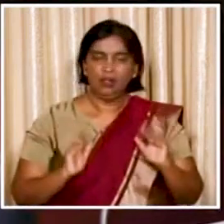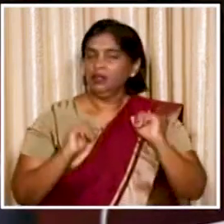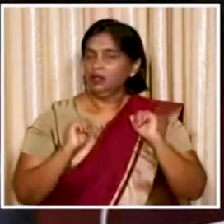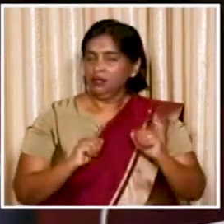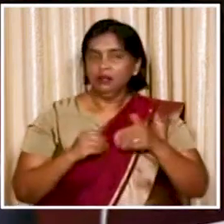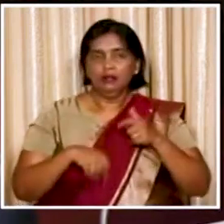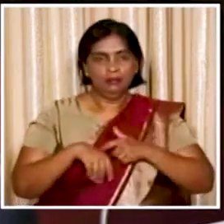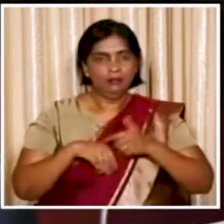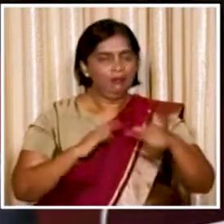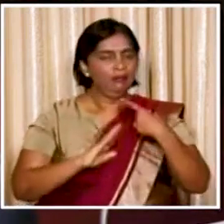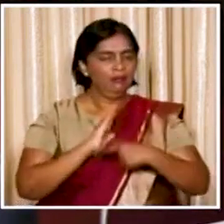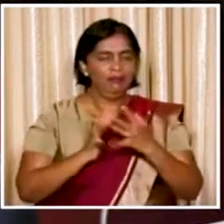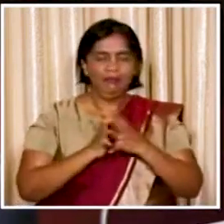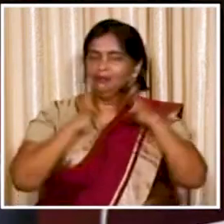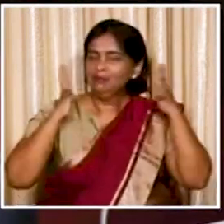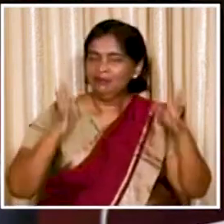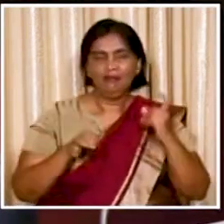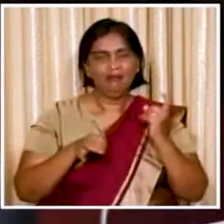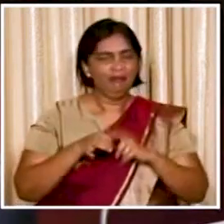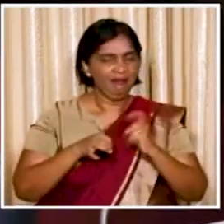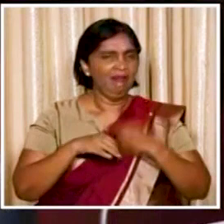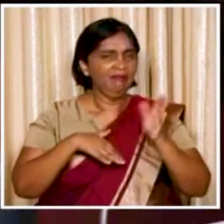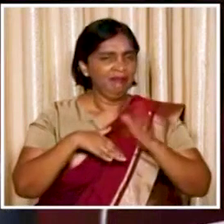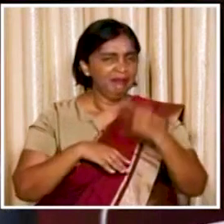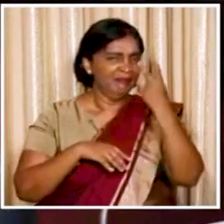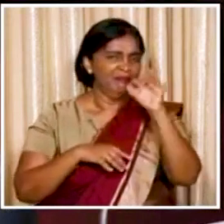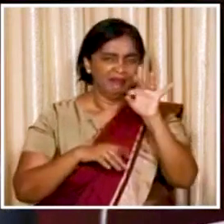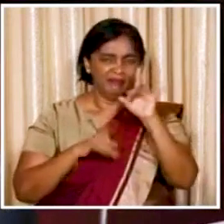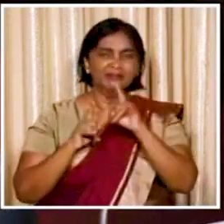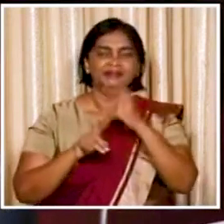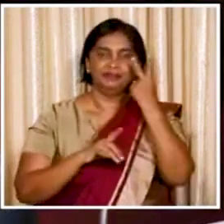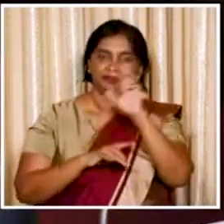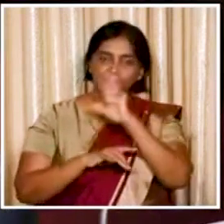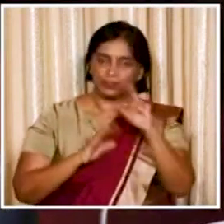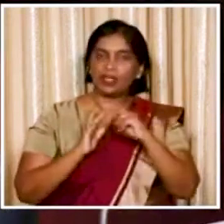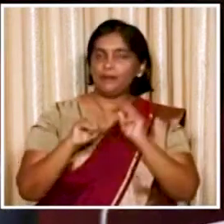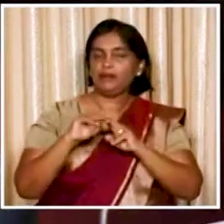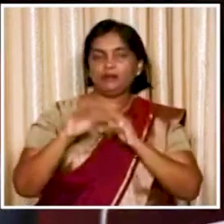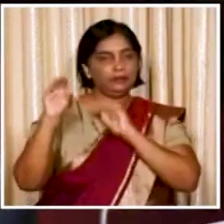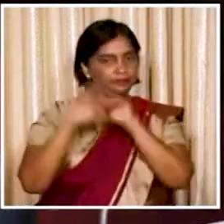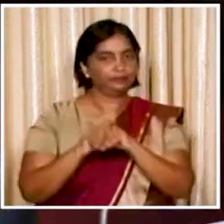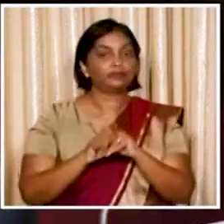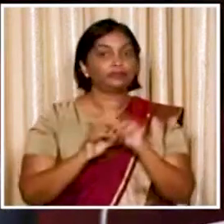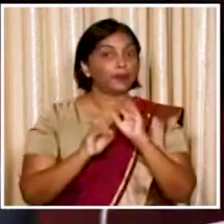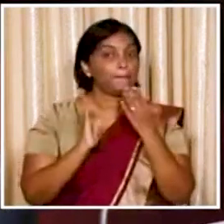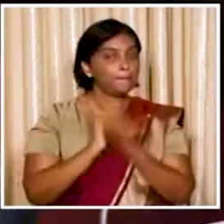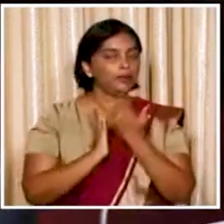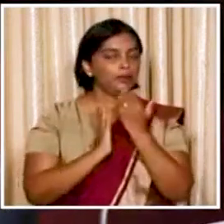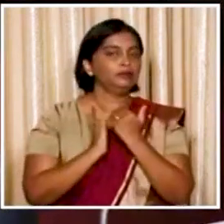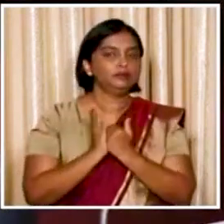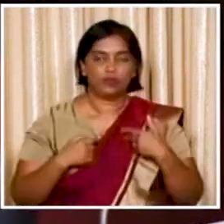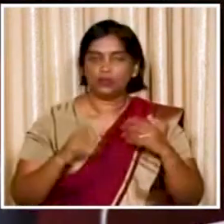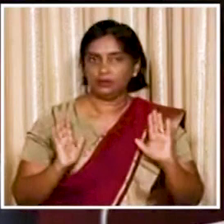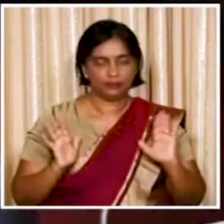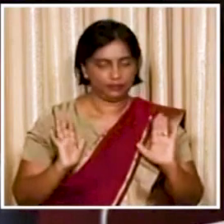මේ වෙලාවේ ලංකාව ලොකු ප්‍රශ්නයක සිටින්නේ 2018-19 අපි IMF එකට ගියා. ප්‍රතිපත්තිමය වශයෙන් අපි ඒකට